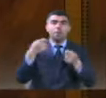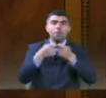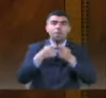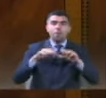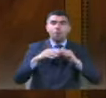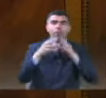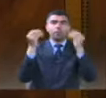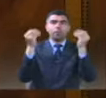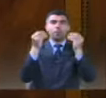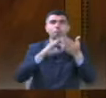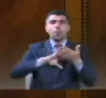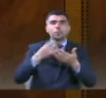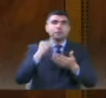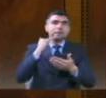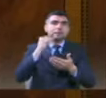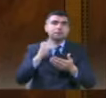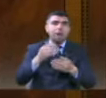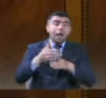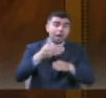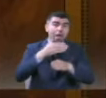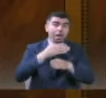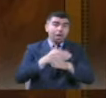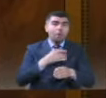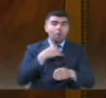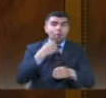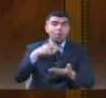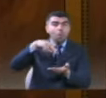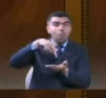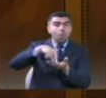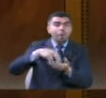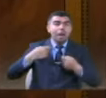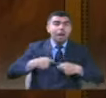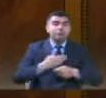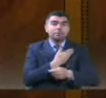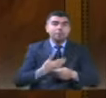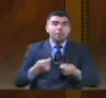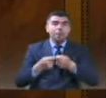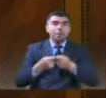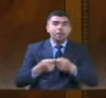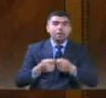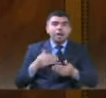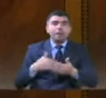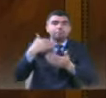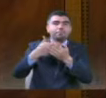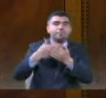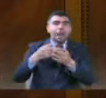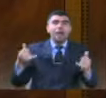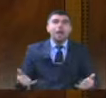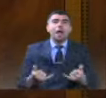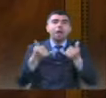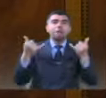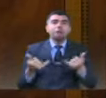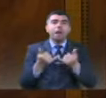جدي. وكنا ننتظر منكم في الجلسة السابقة طمأنة الطبقة الشغيلة على بعد يومين من احتفالها